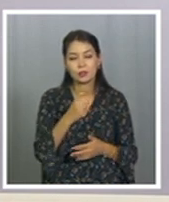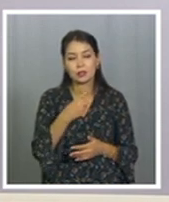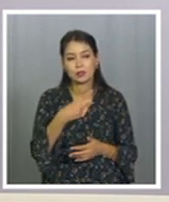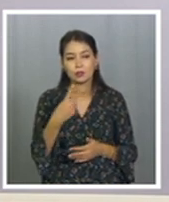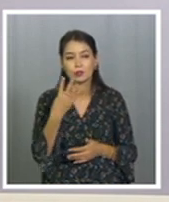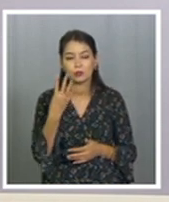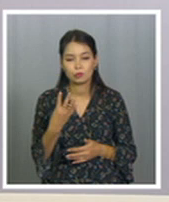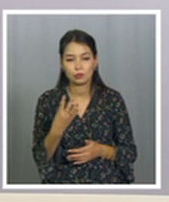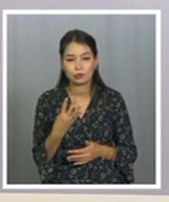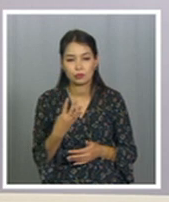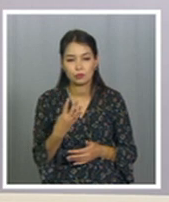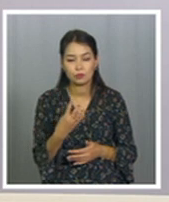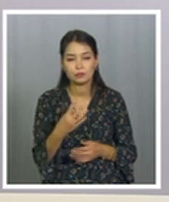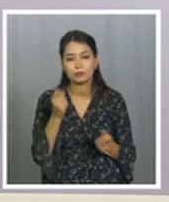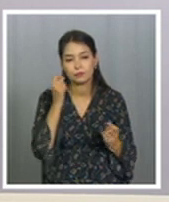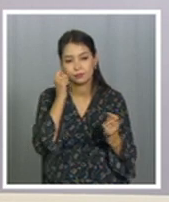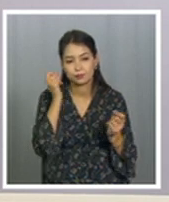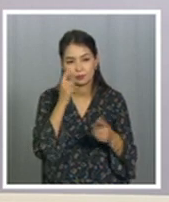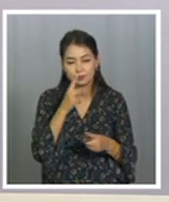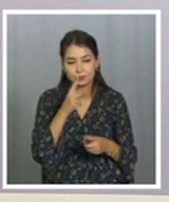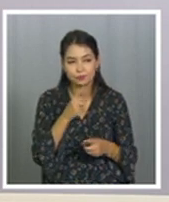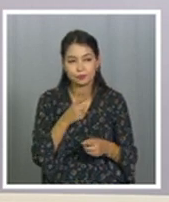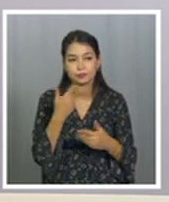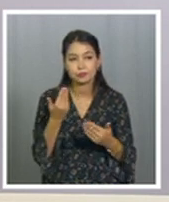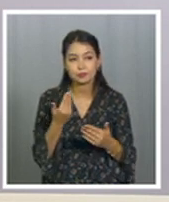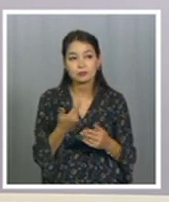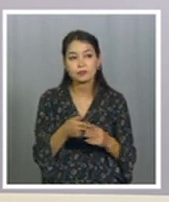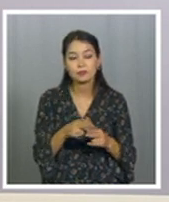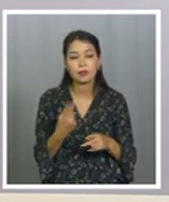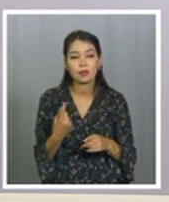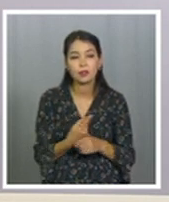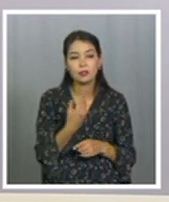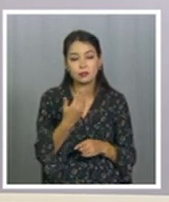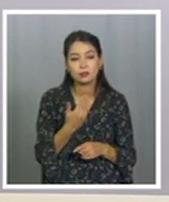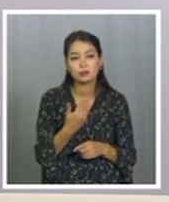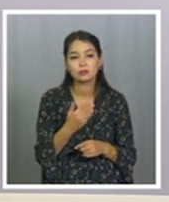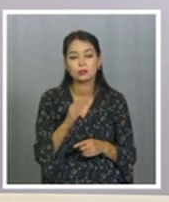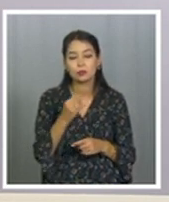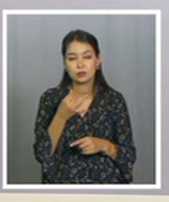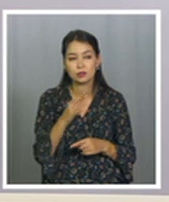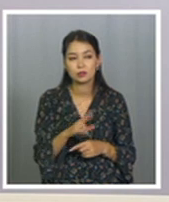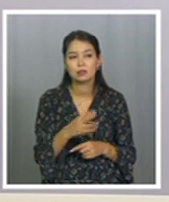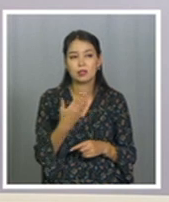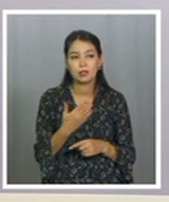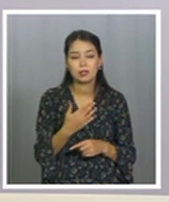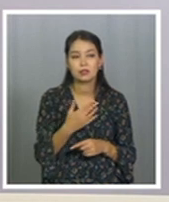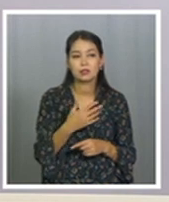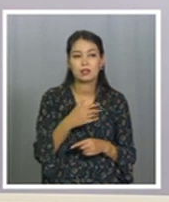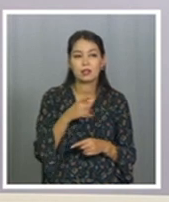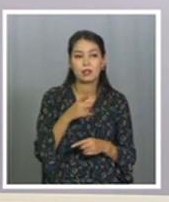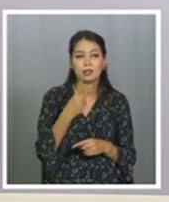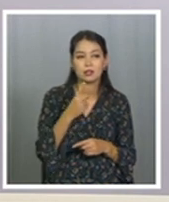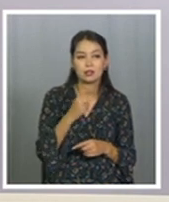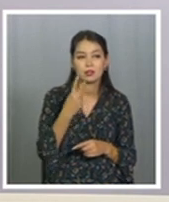деп біздер мәнін анықтадық. Енді бізде алғашқы функциямыз 2x квадрат азайтылған x-тің 3